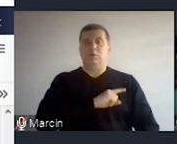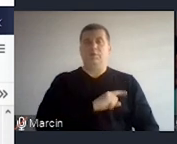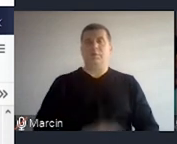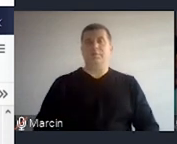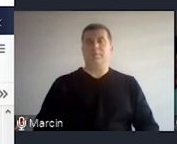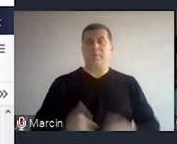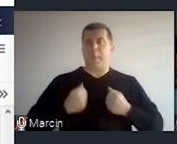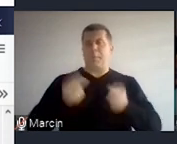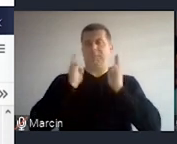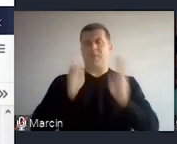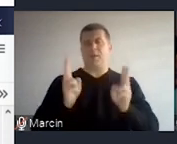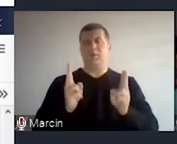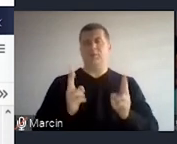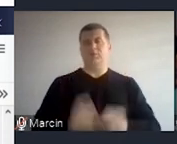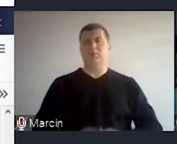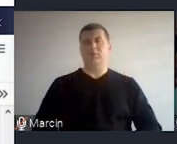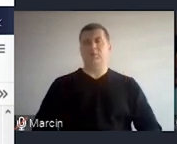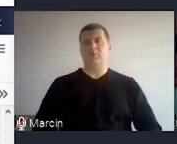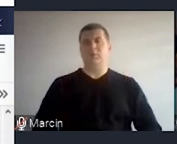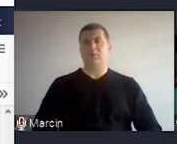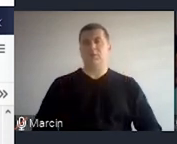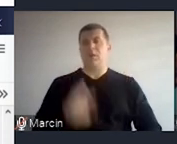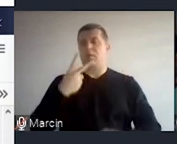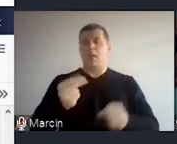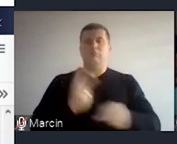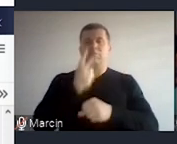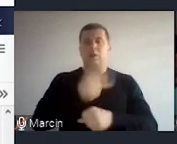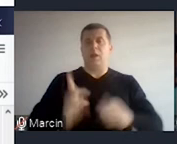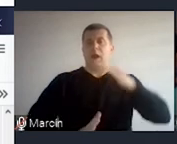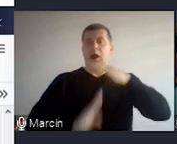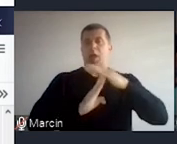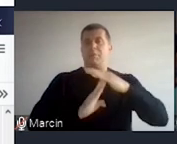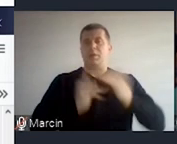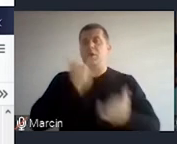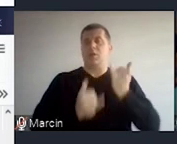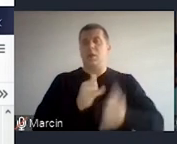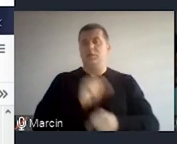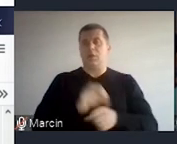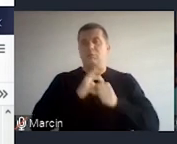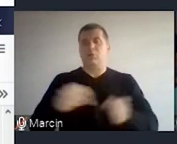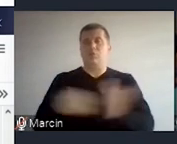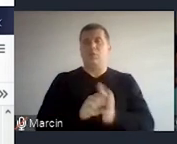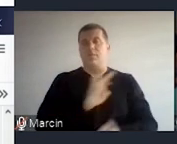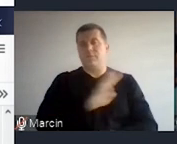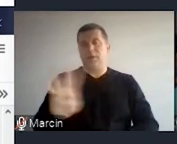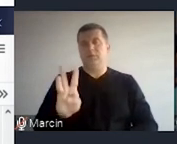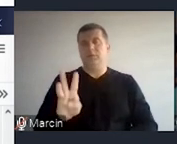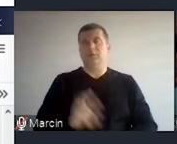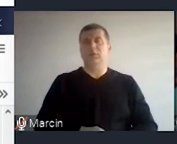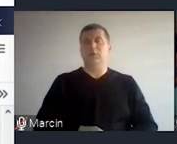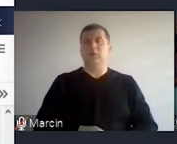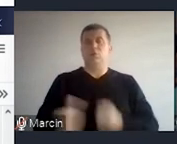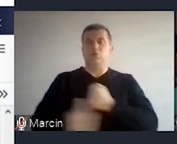żeby faktycznie nie przekraczać tych limitów, jeśli są wprowadzone